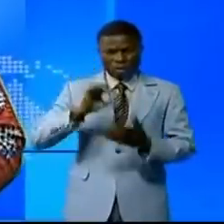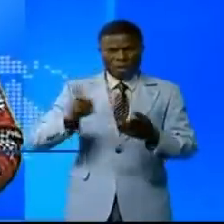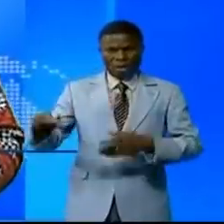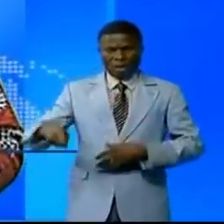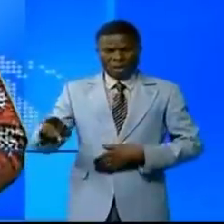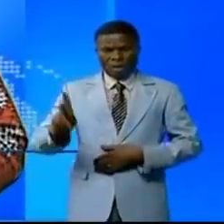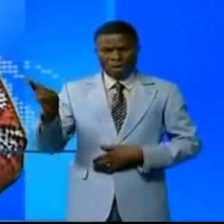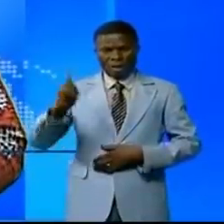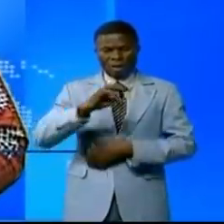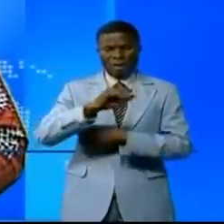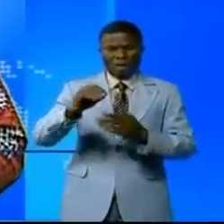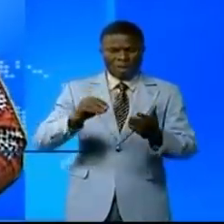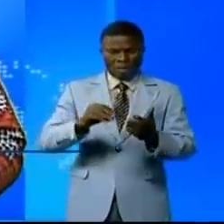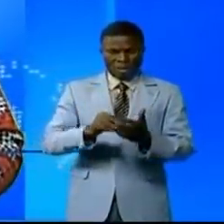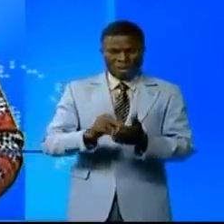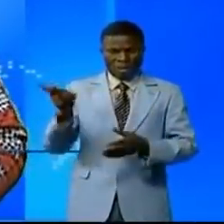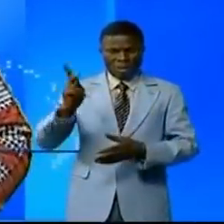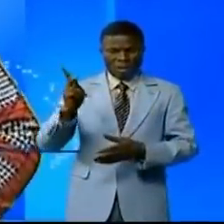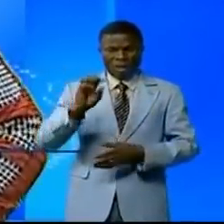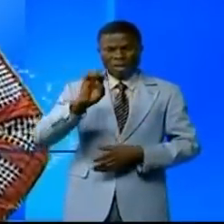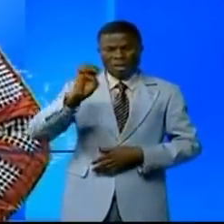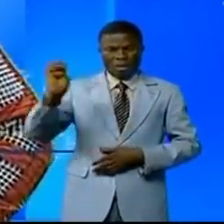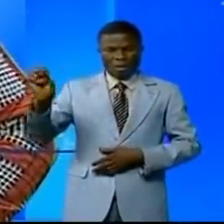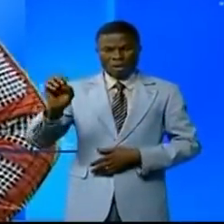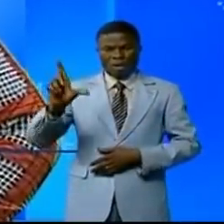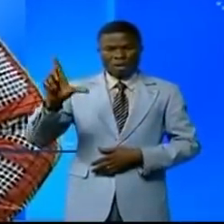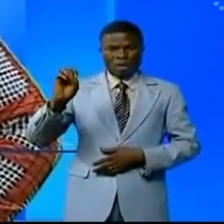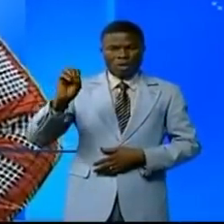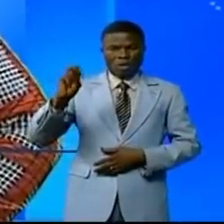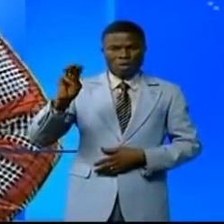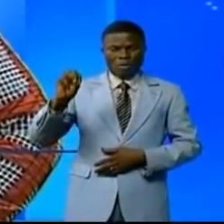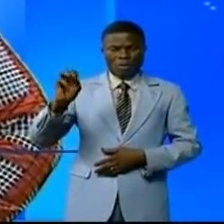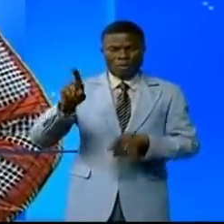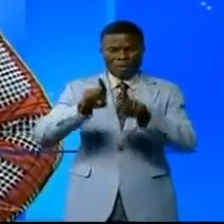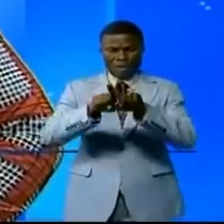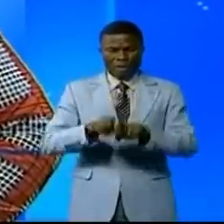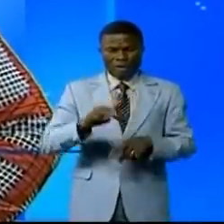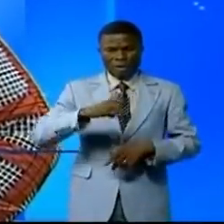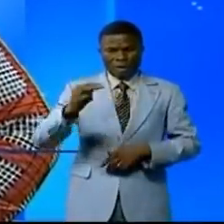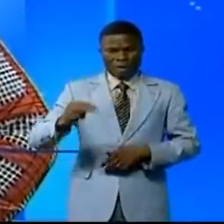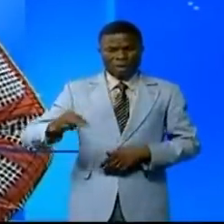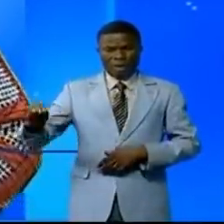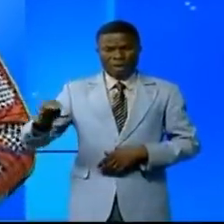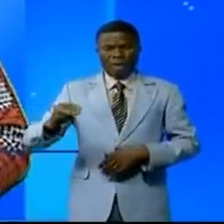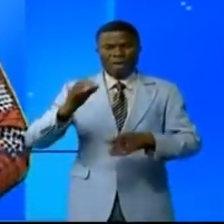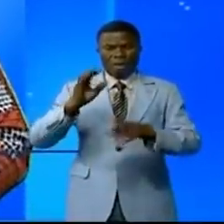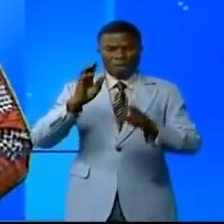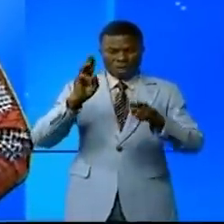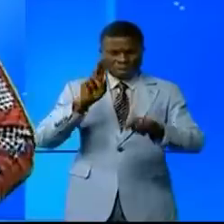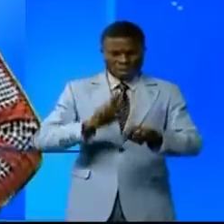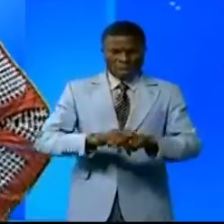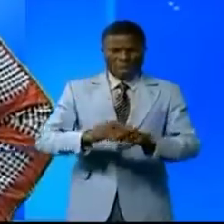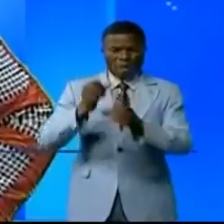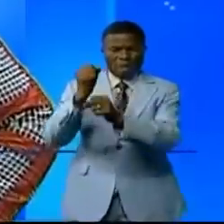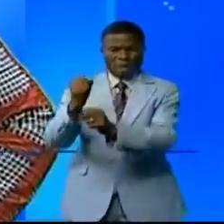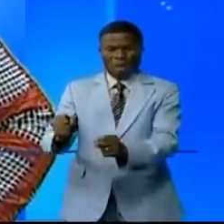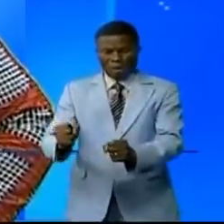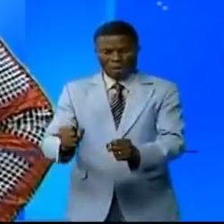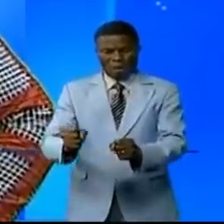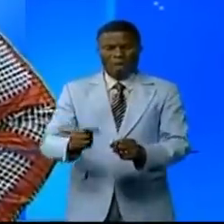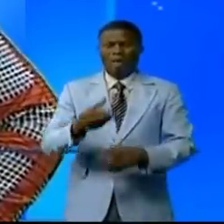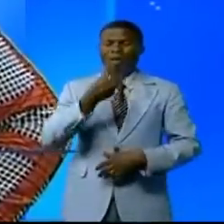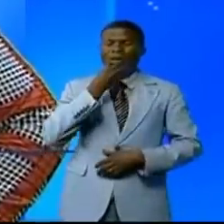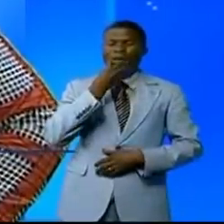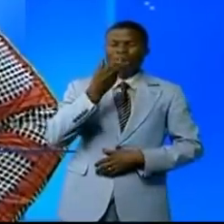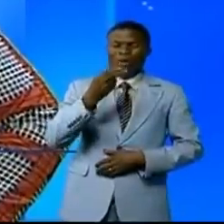du Kasaï central, Kasaï oriental, Lomami et Maniema a été officiellement installé à Mbujimayi jeudi dernier.